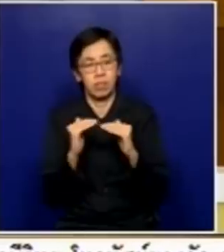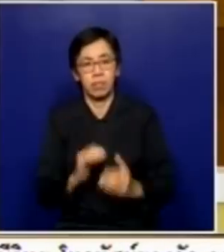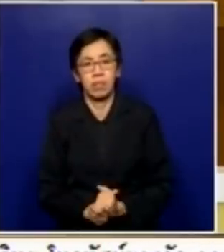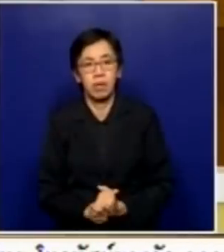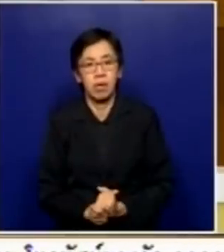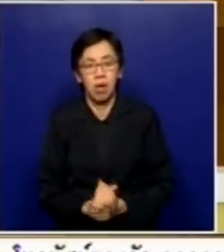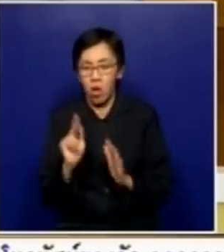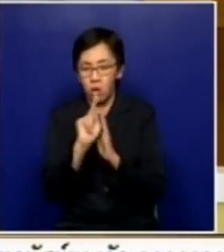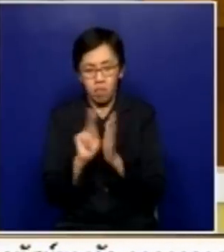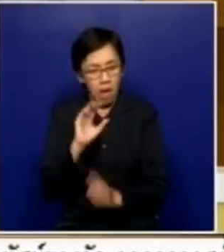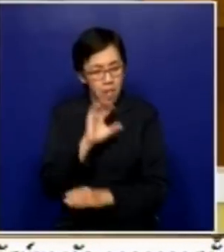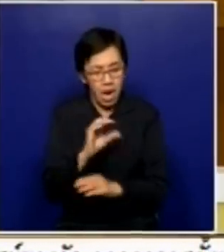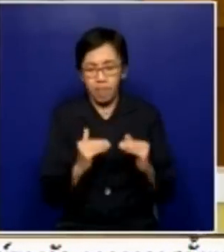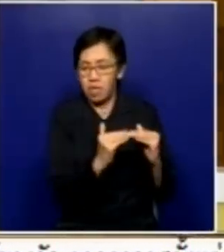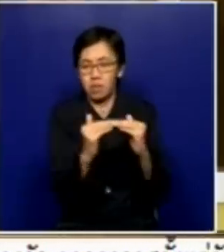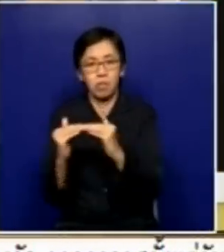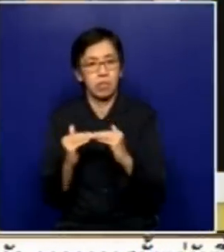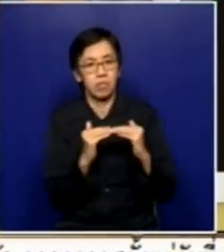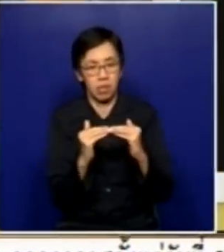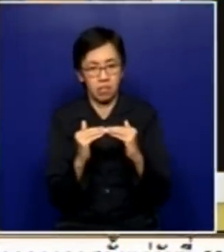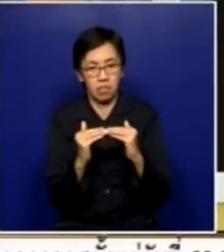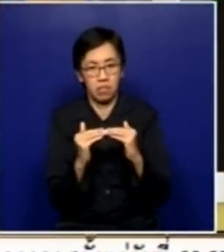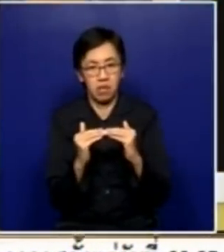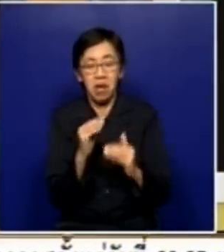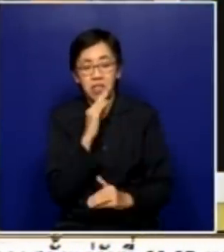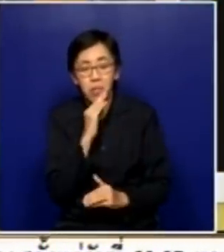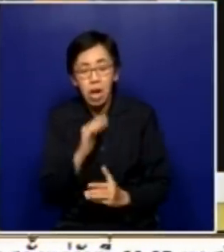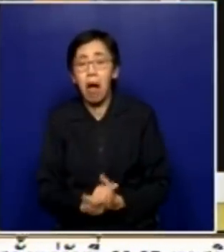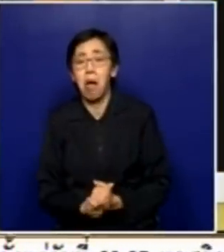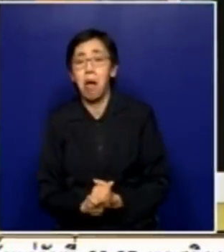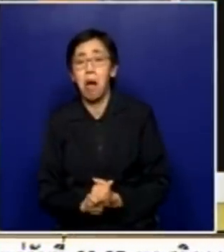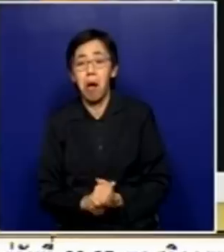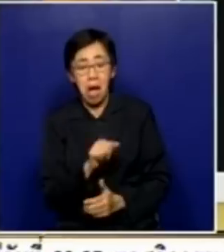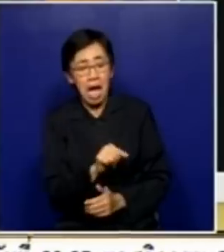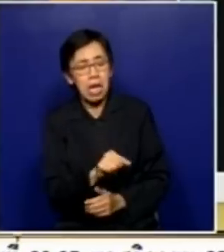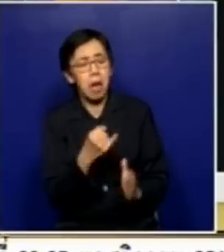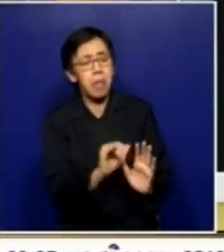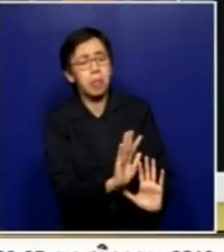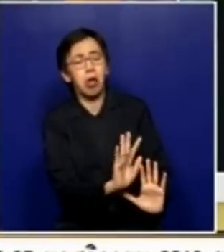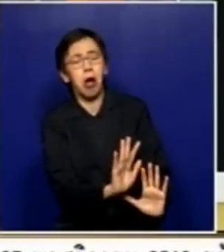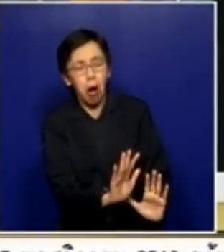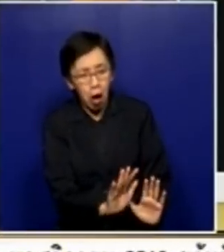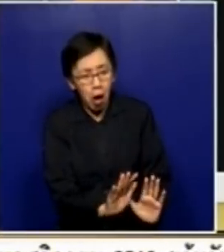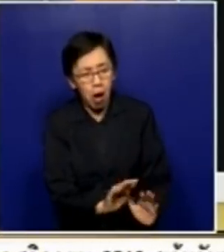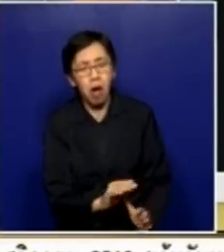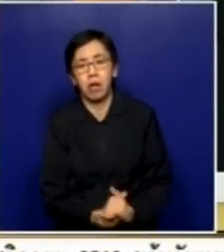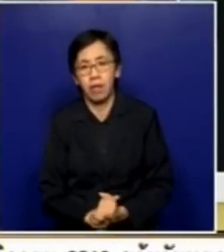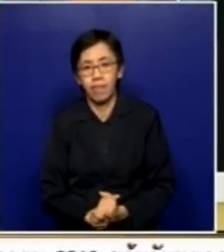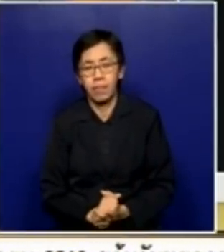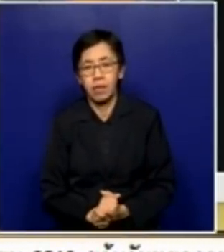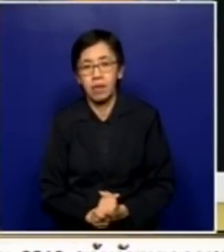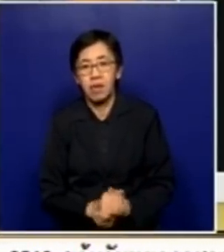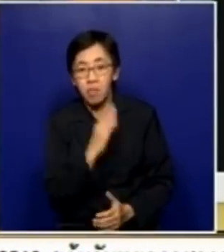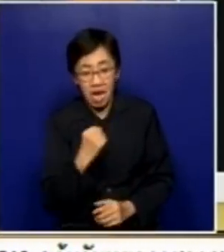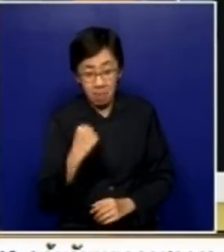บงคับใช้ได้อย่เทาเทียมกันไม่มการยกเว้นให้ความผิใหกับใครไม่วคนั้จะเคยทำอะไรมาและไม่วาคนschein jog